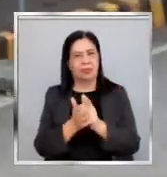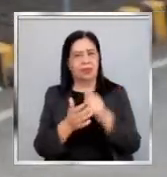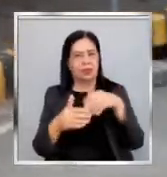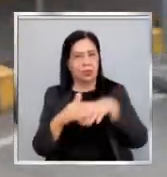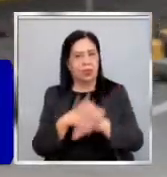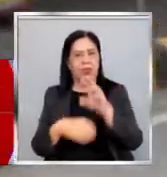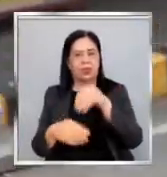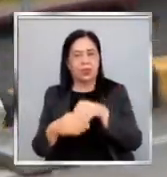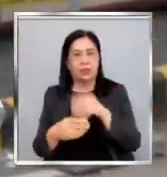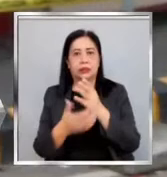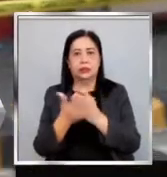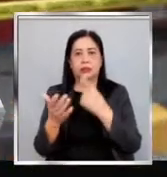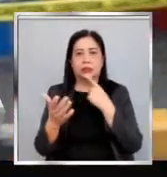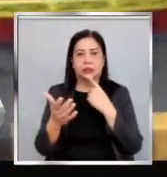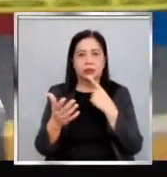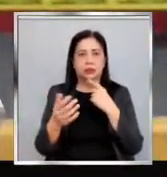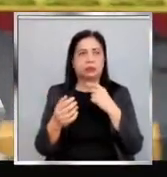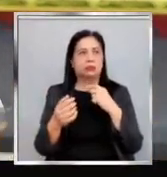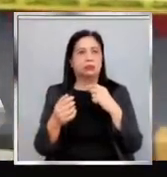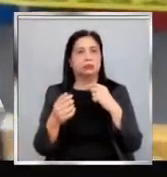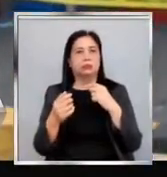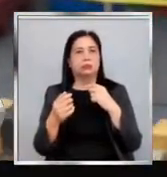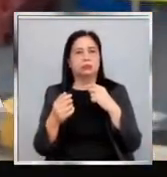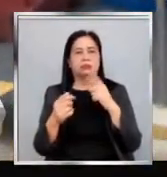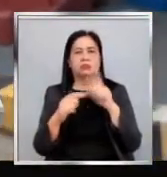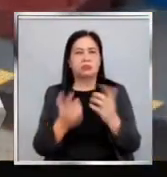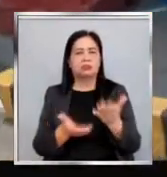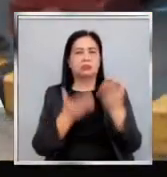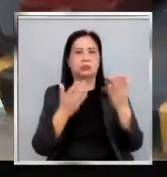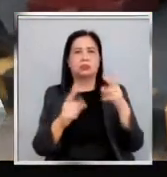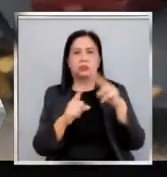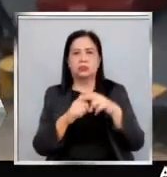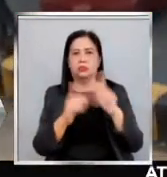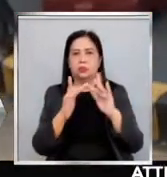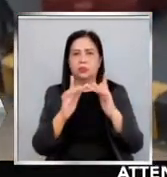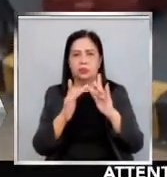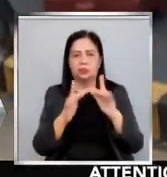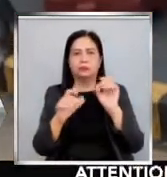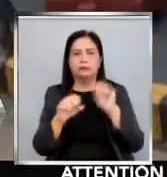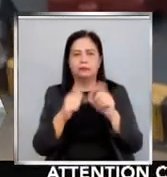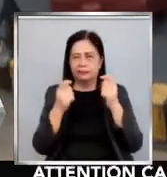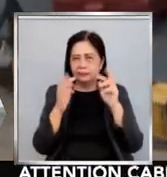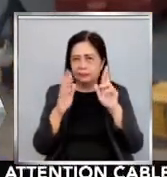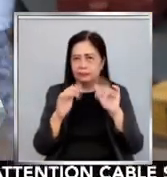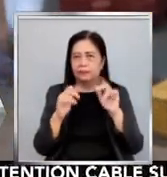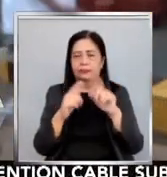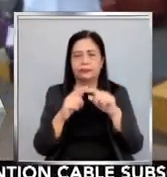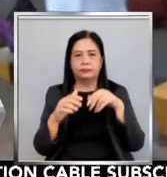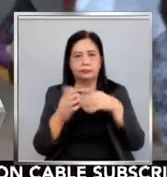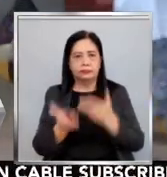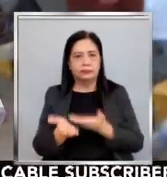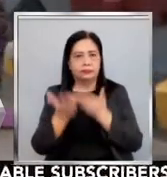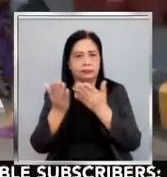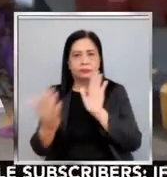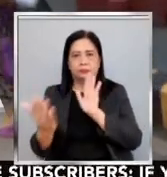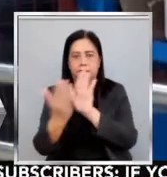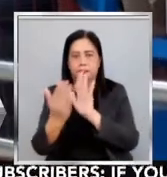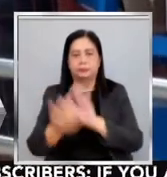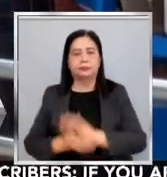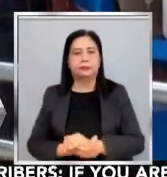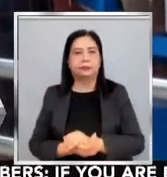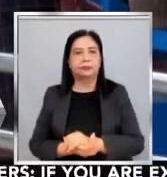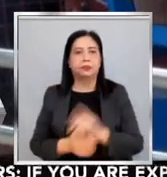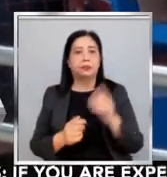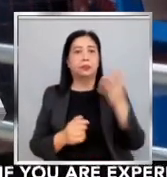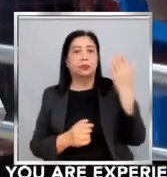ilan, hindi raw sila makapagsumite ng application online kaya sinubukan nilang magpasa ng personal. Pero noong nakarang